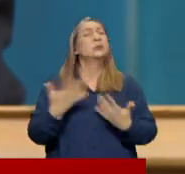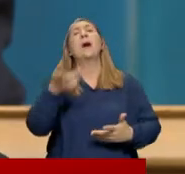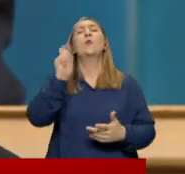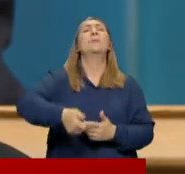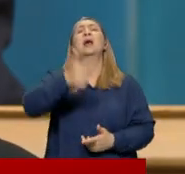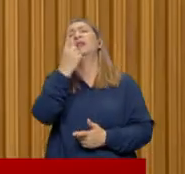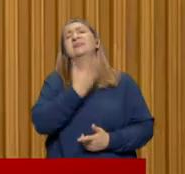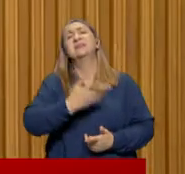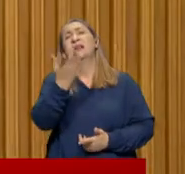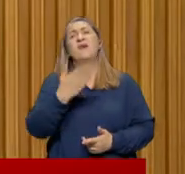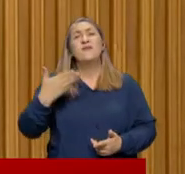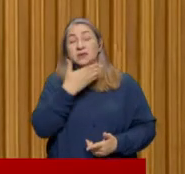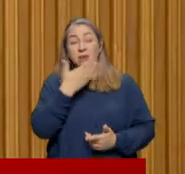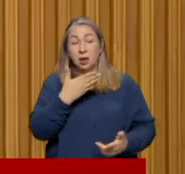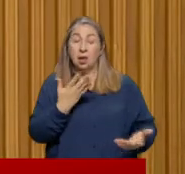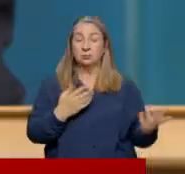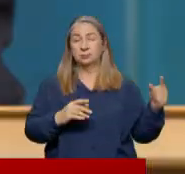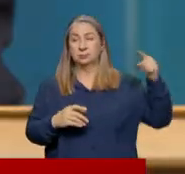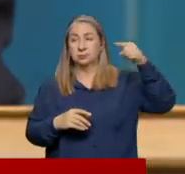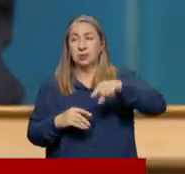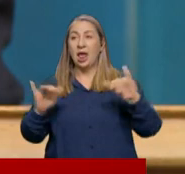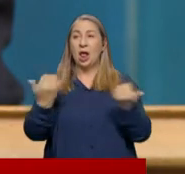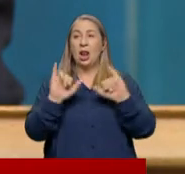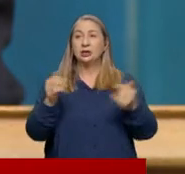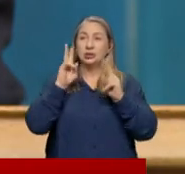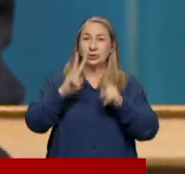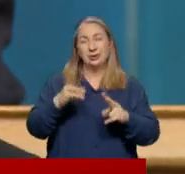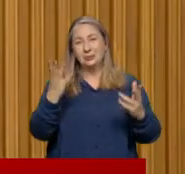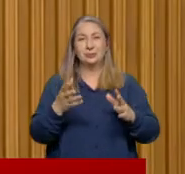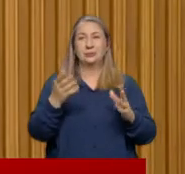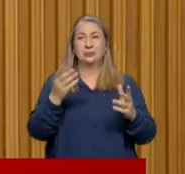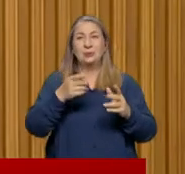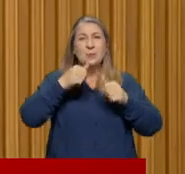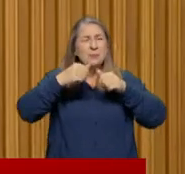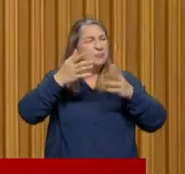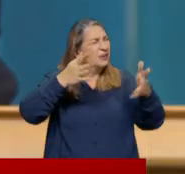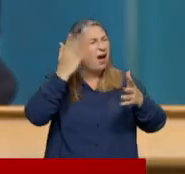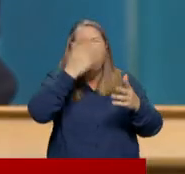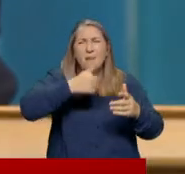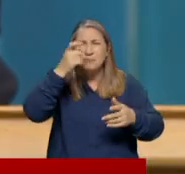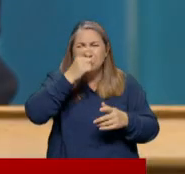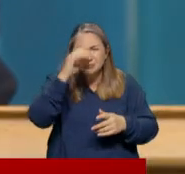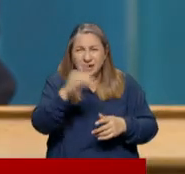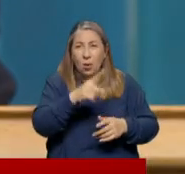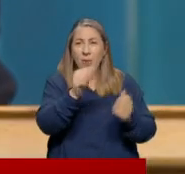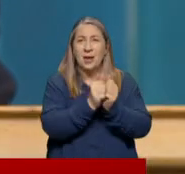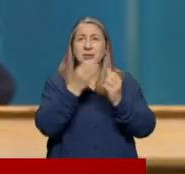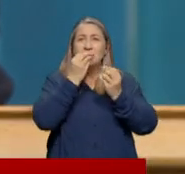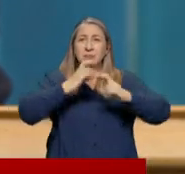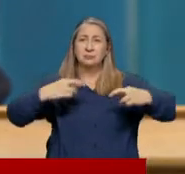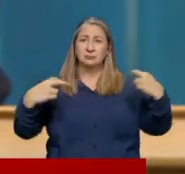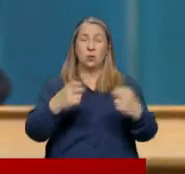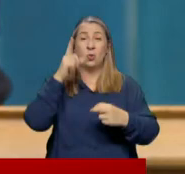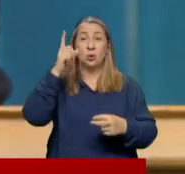ne yapıyor bakanlar Allah aşkına fırsat oldular geldiler eğlenceye katıldı Hadi Suudi Prensi gelmişti bu ne onunla beraber sofraya